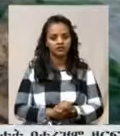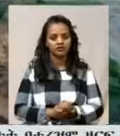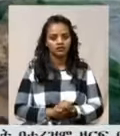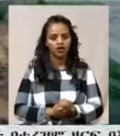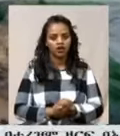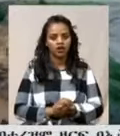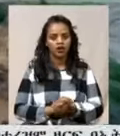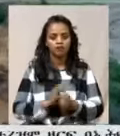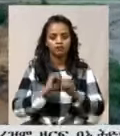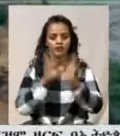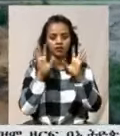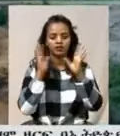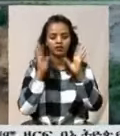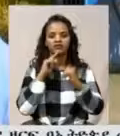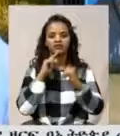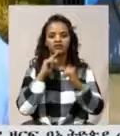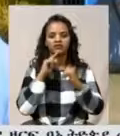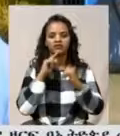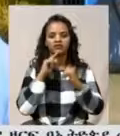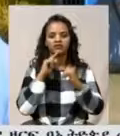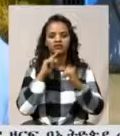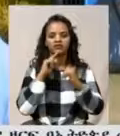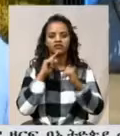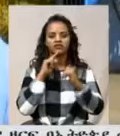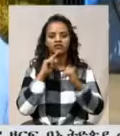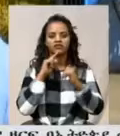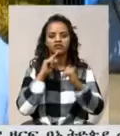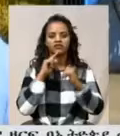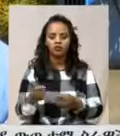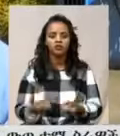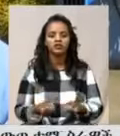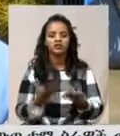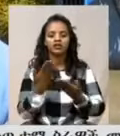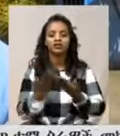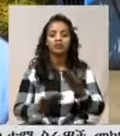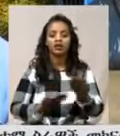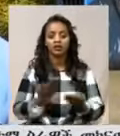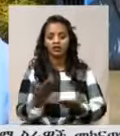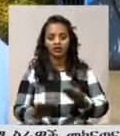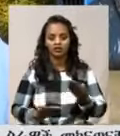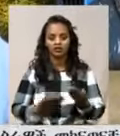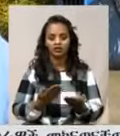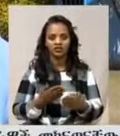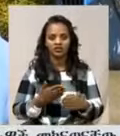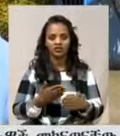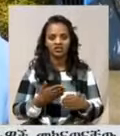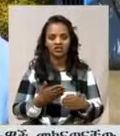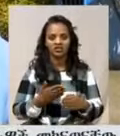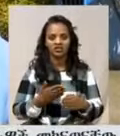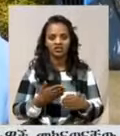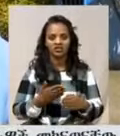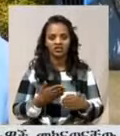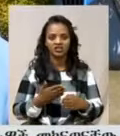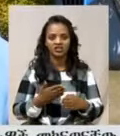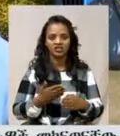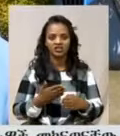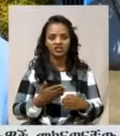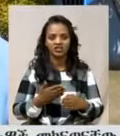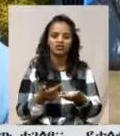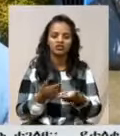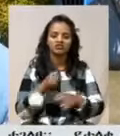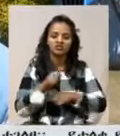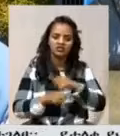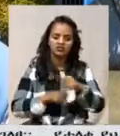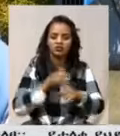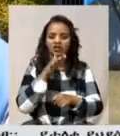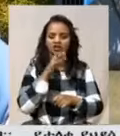ብሩህ ተስፋችን ነው፣ የኢትዮጵያ በሙሉ። አባይ ደግሞ በብዛት የሚያገለግለው እንጨት ተሸክሞ ለሚሄዱ ለሚንከራተቱ